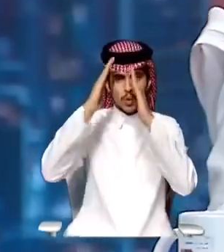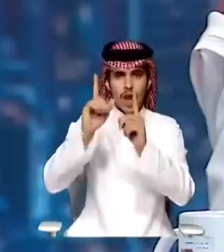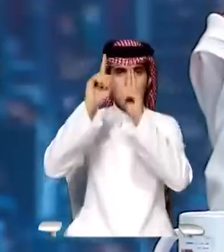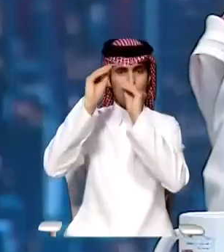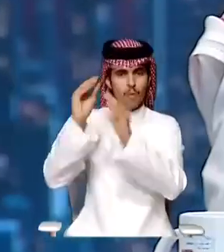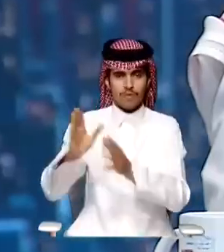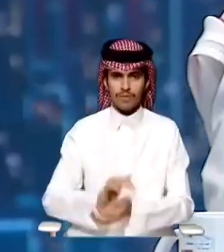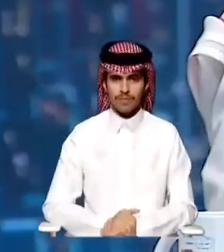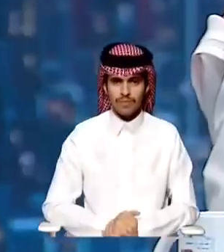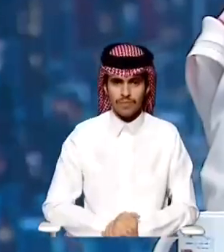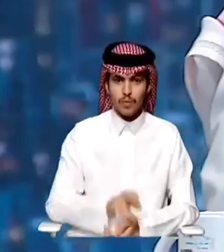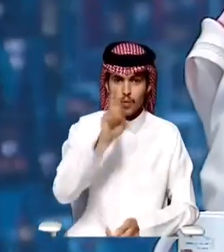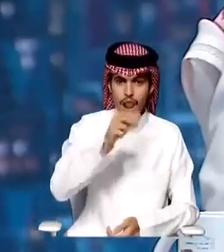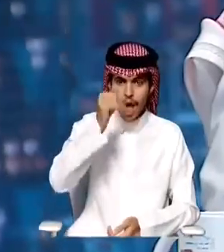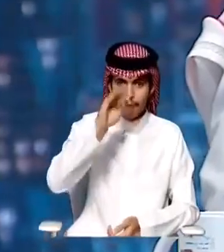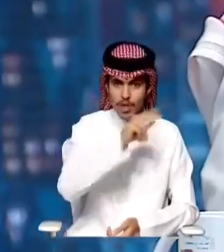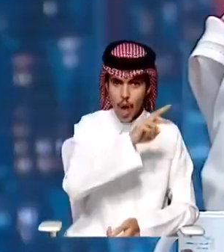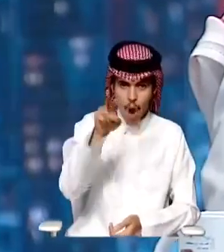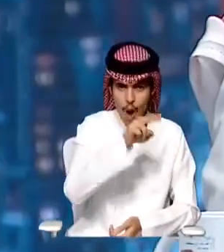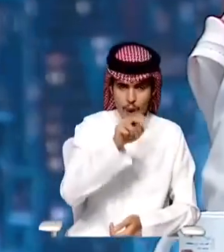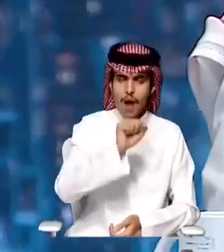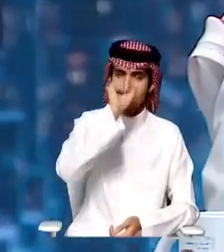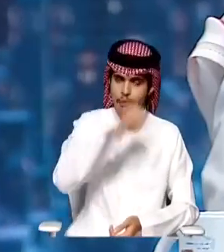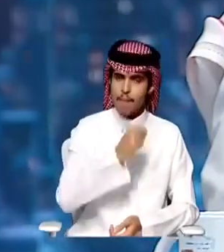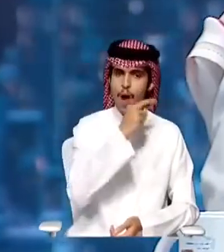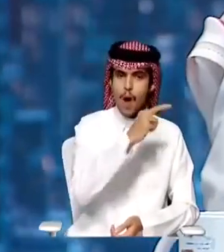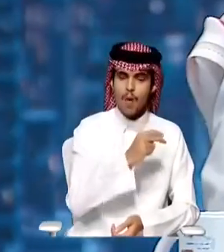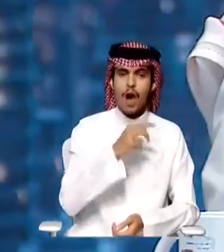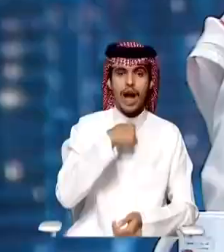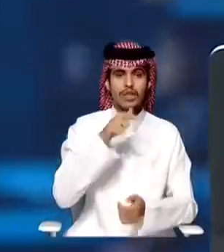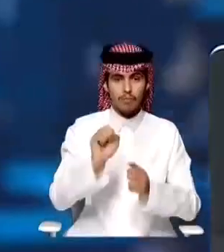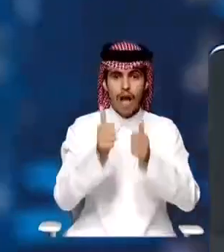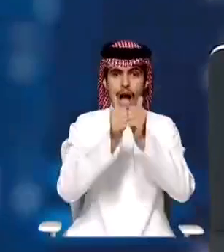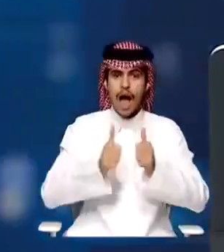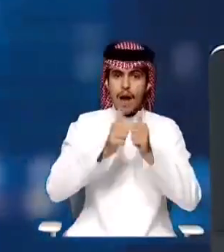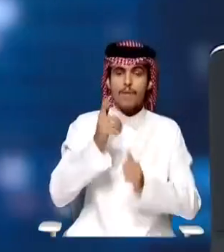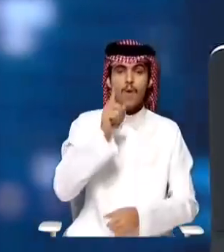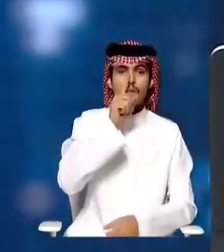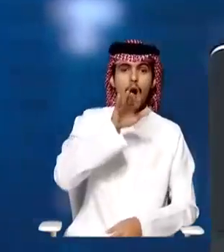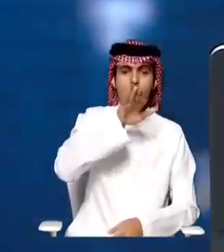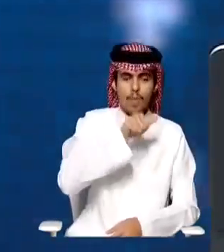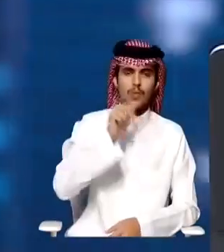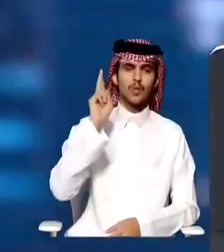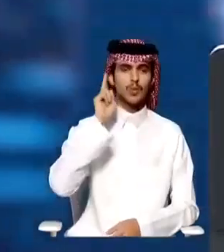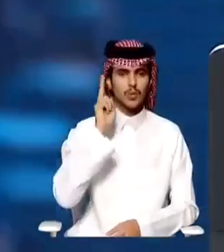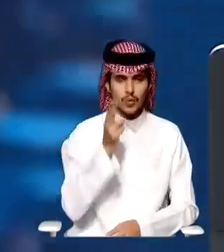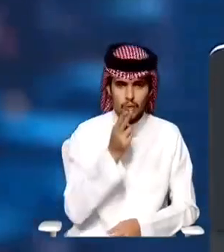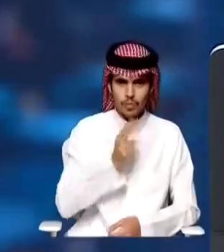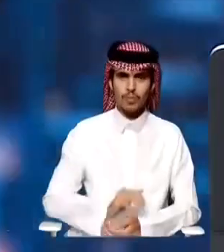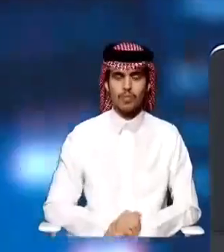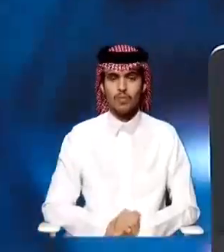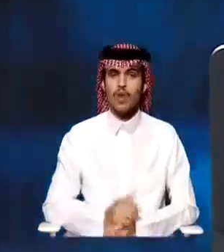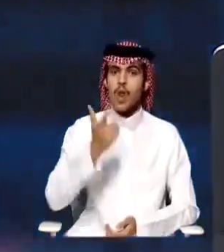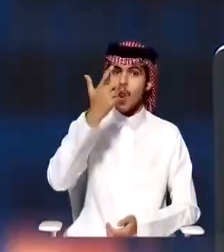امجد اخوك طبعا اي نعم اخوي وانتم من عائله من والدين صم ن نعم الوالد والوالده من فئه الصم لغه